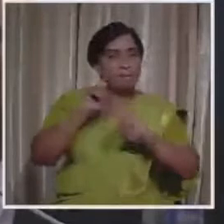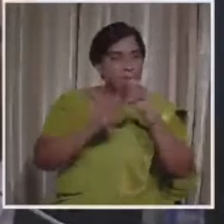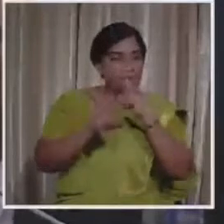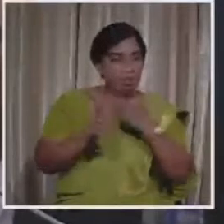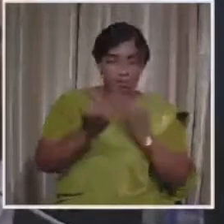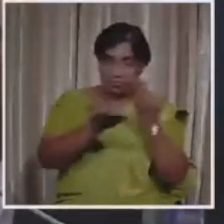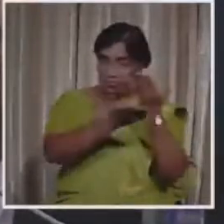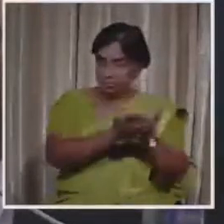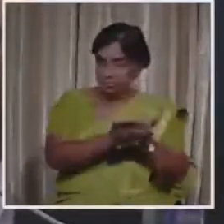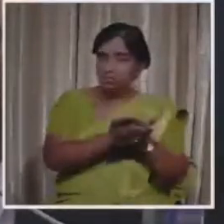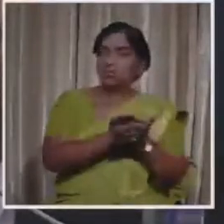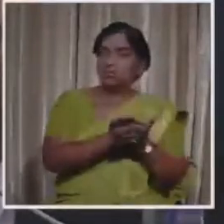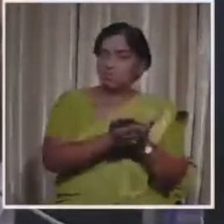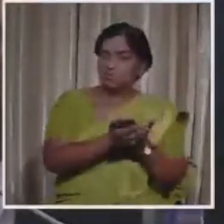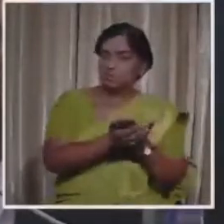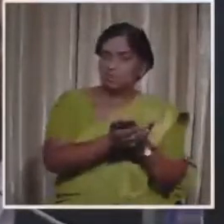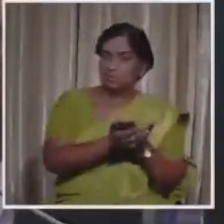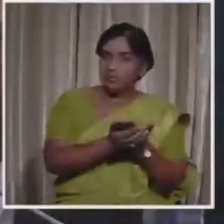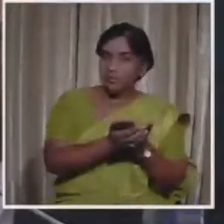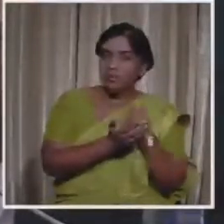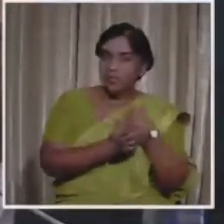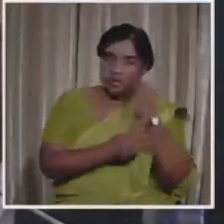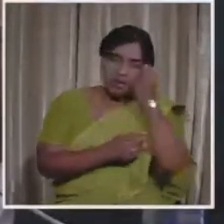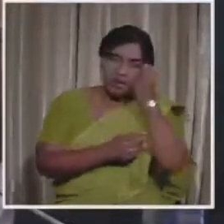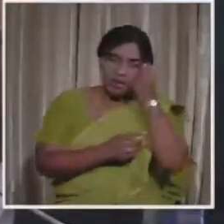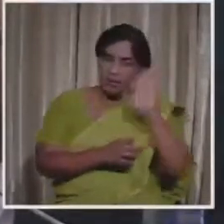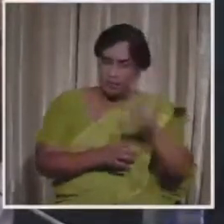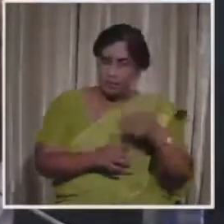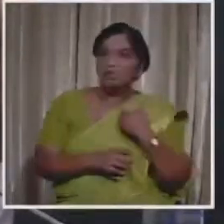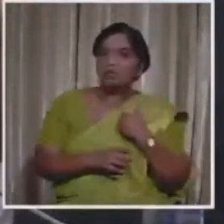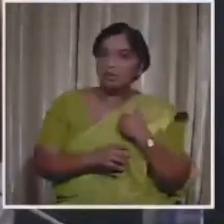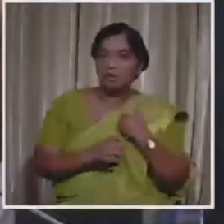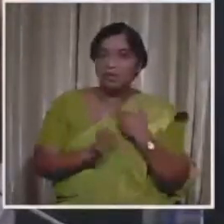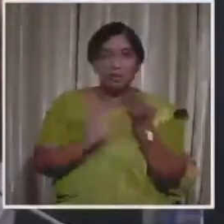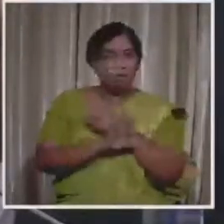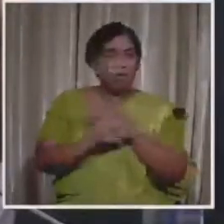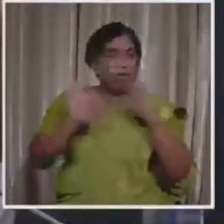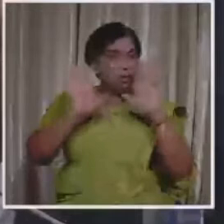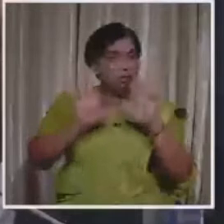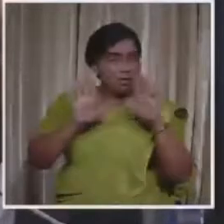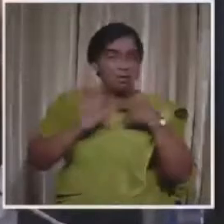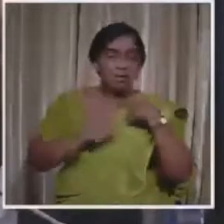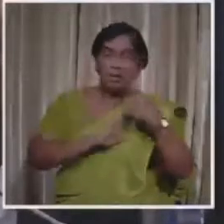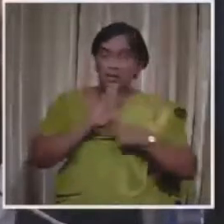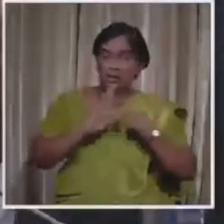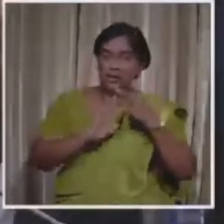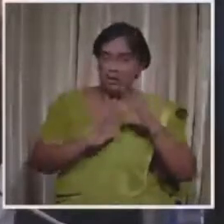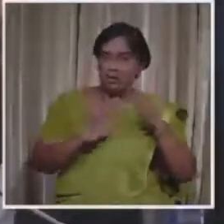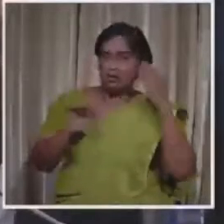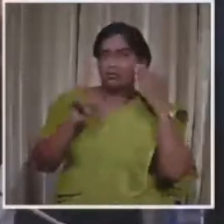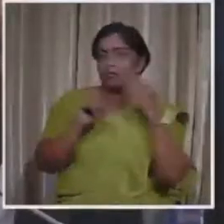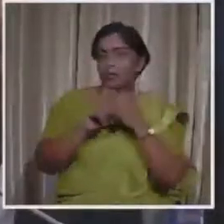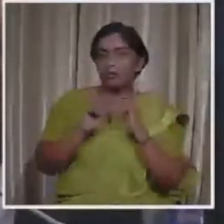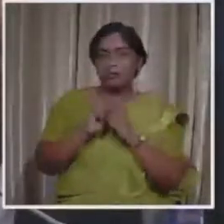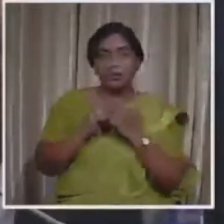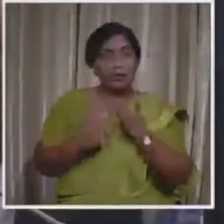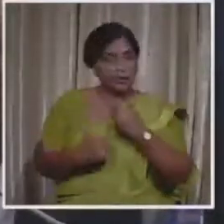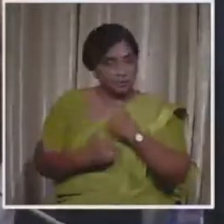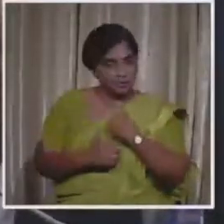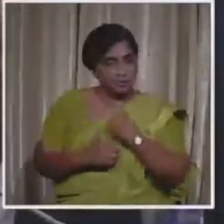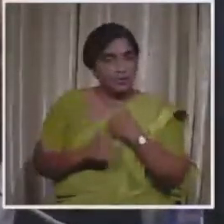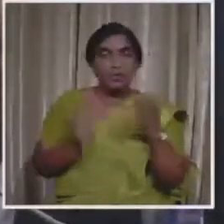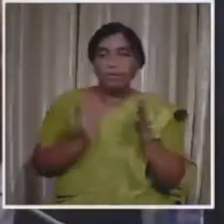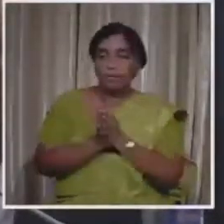ඉදිරිපත් කරන්න අදහස් කරේ පහුගිය නවවෙනිදා මේ රටේ ඇතිවෙච්ච සිද්ධියෙන් මා ඇතුළු